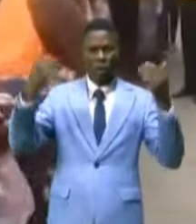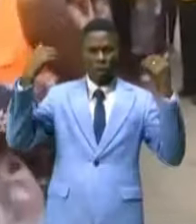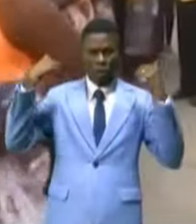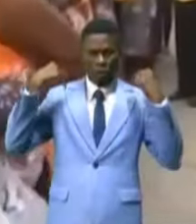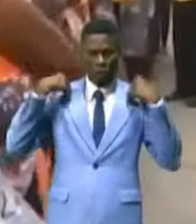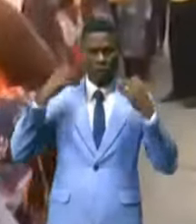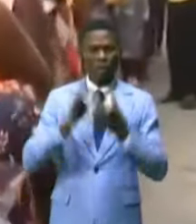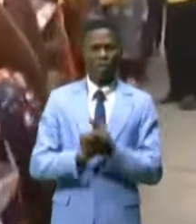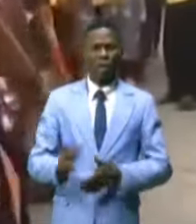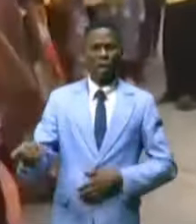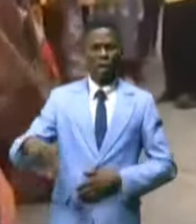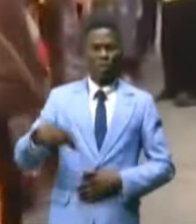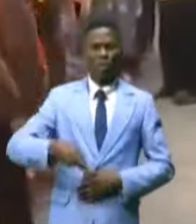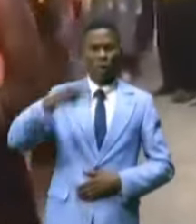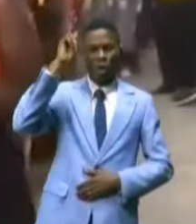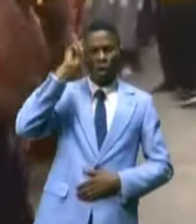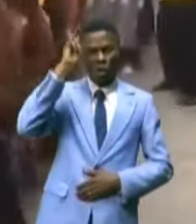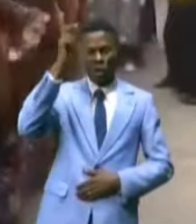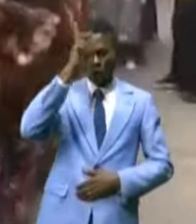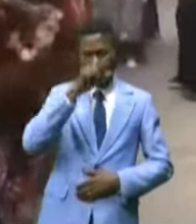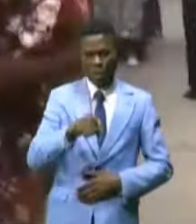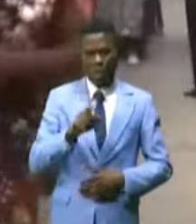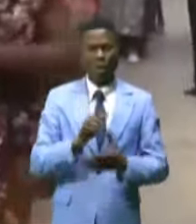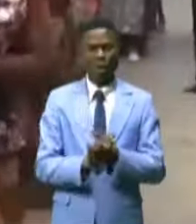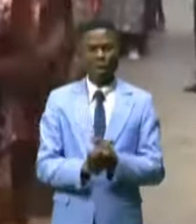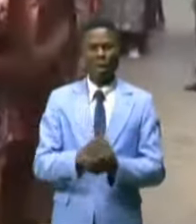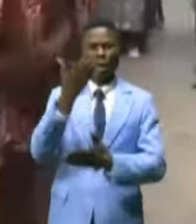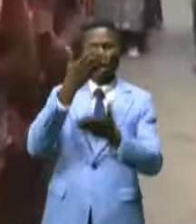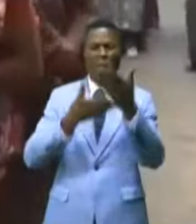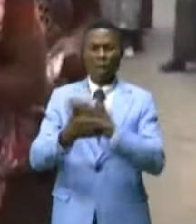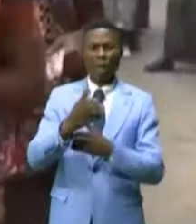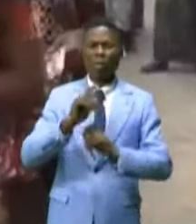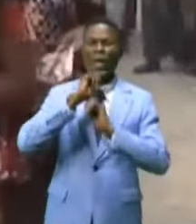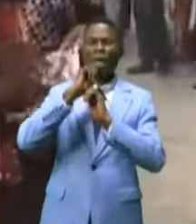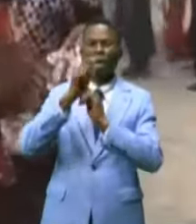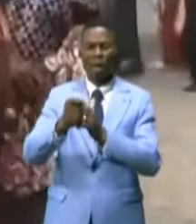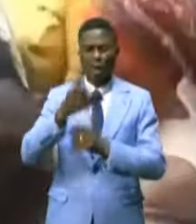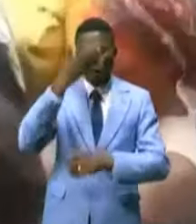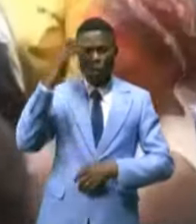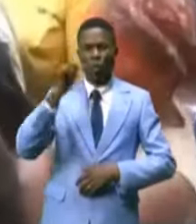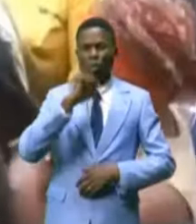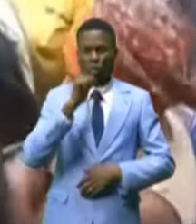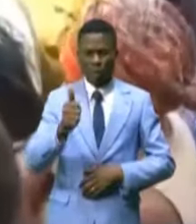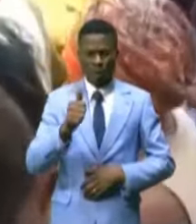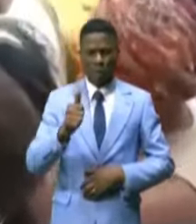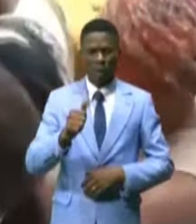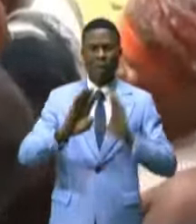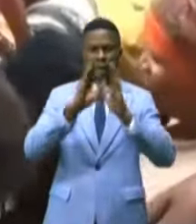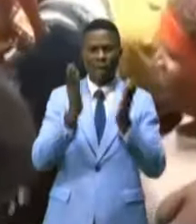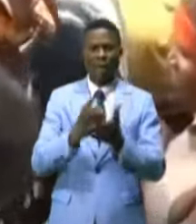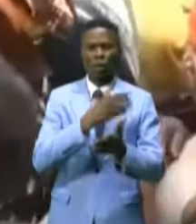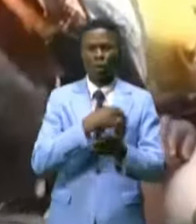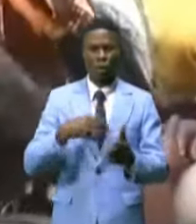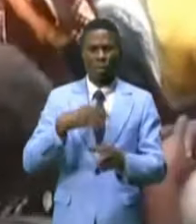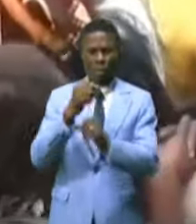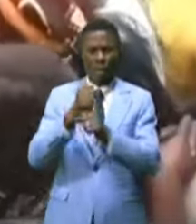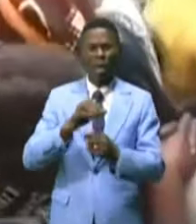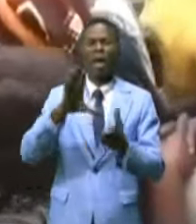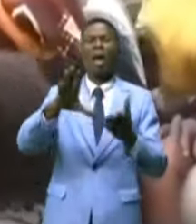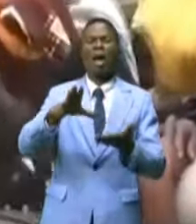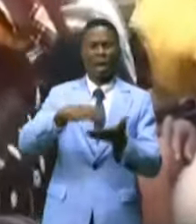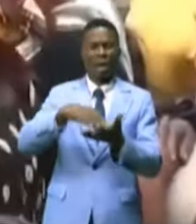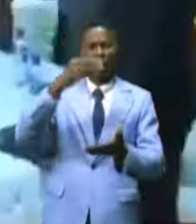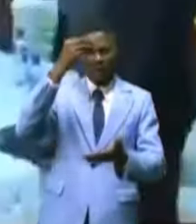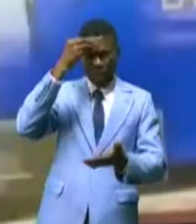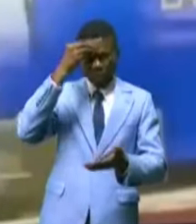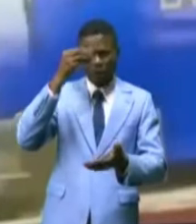l'exécutif provincial du Haut-Lomami s'est fait représenter. Un geste qui n'a pas laissé indifférente les bénéficiaires qui reconnaissent en Dr